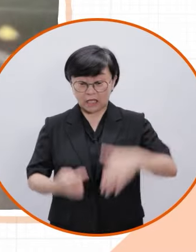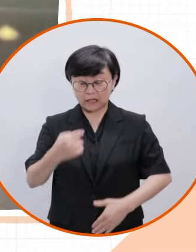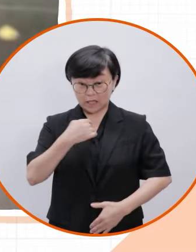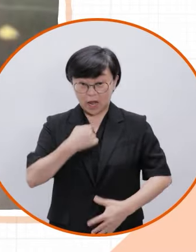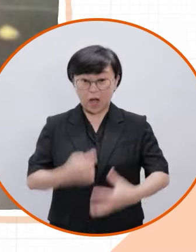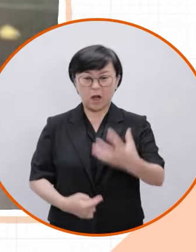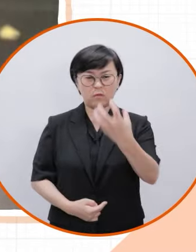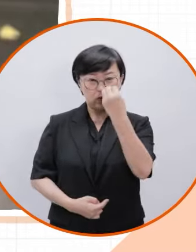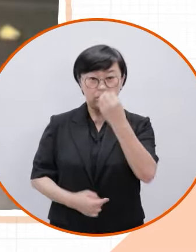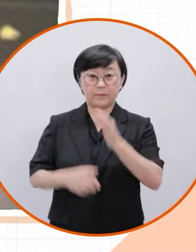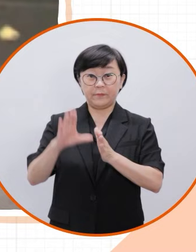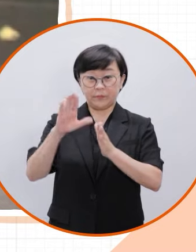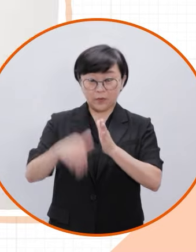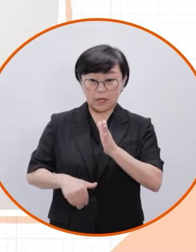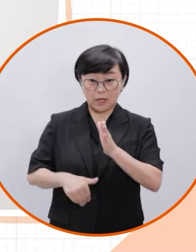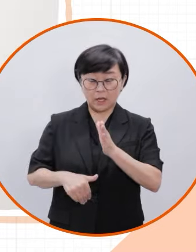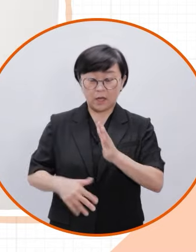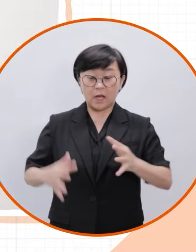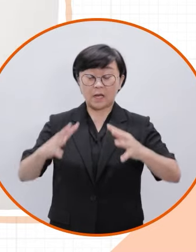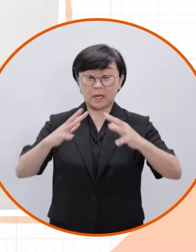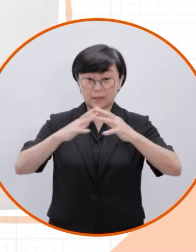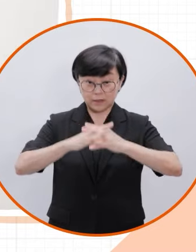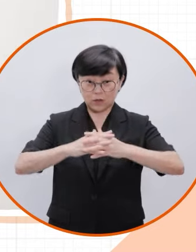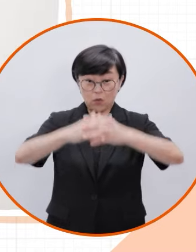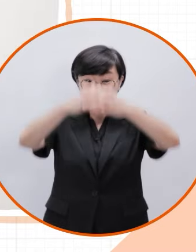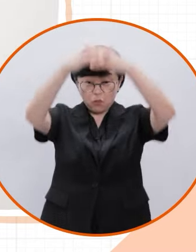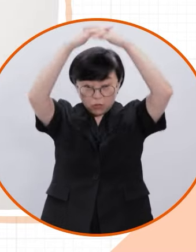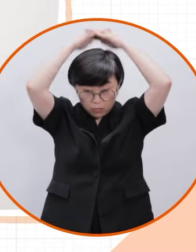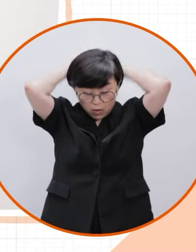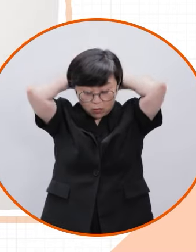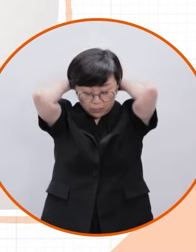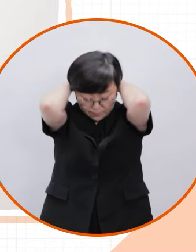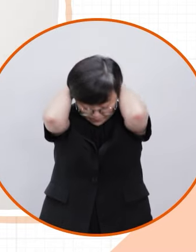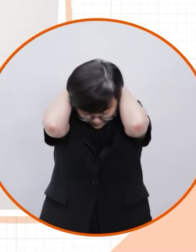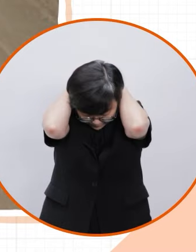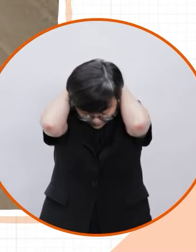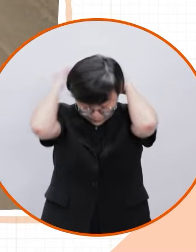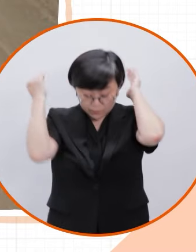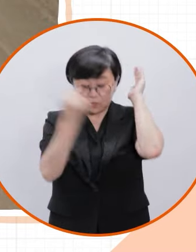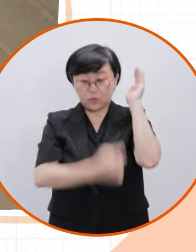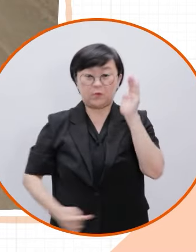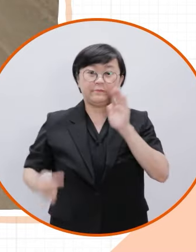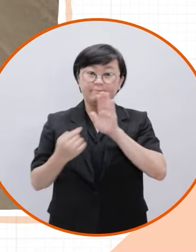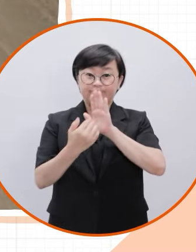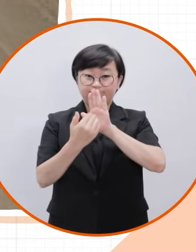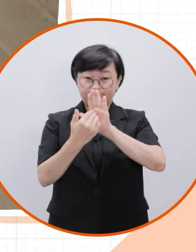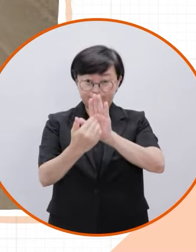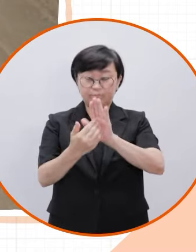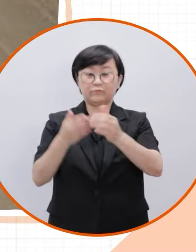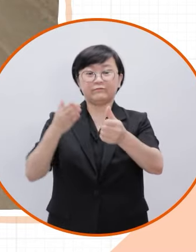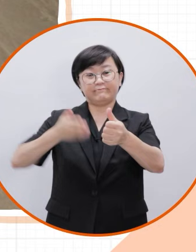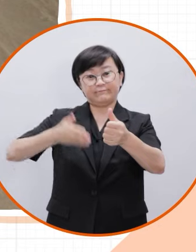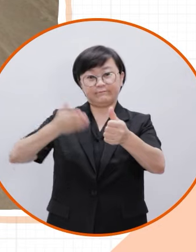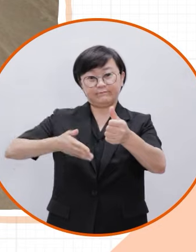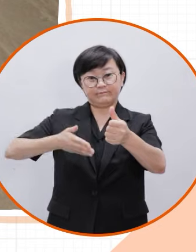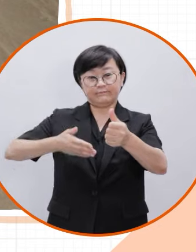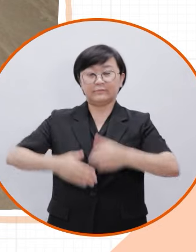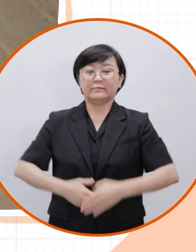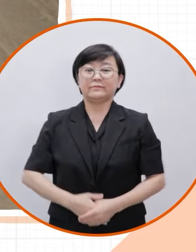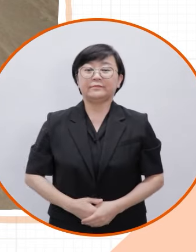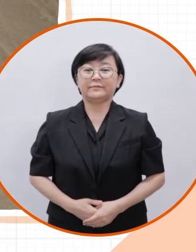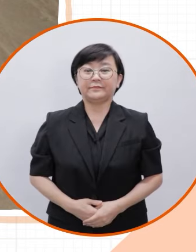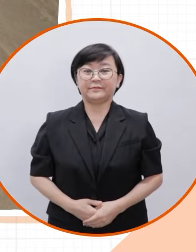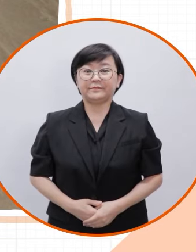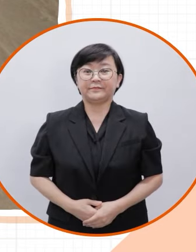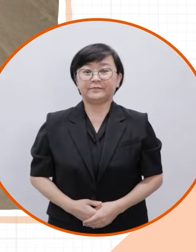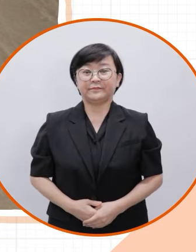만약 개가 공격한다면 뒷목에 깍지를 끼고 목을 보호한 뒤 엎드린 자세로 몸을 말아 급소를